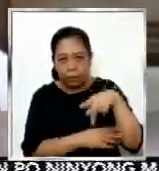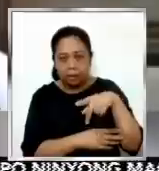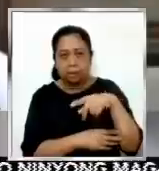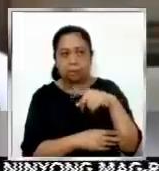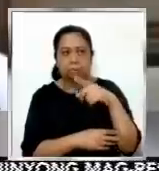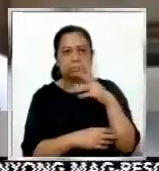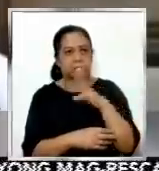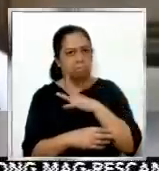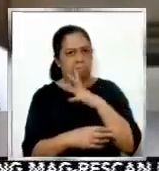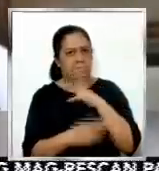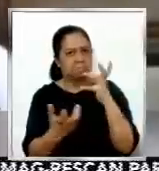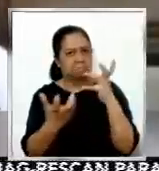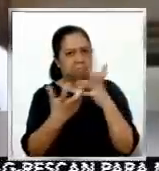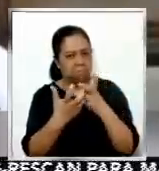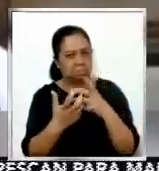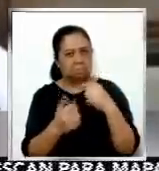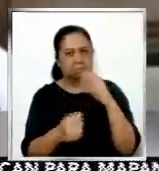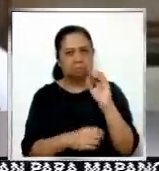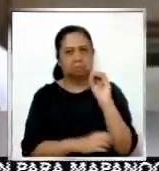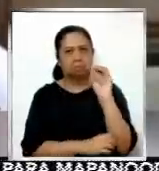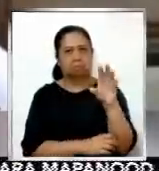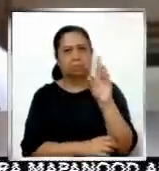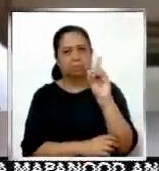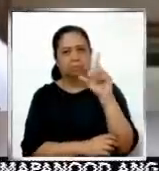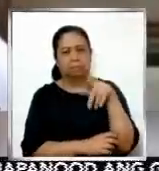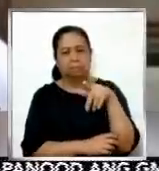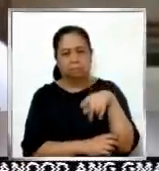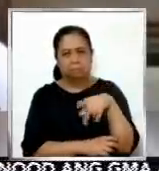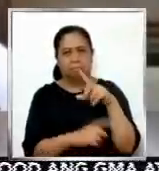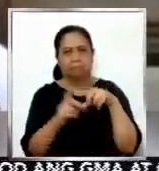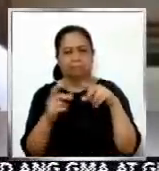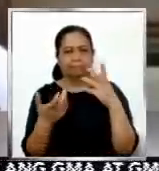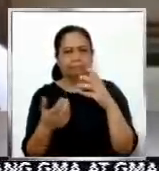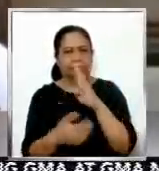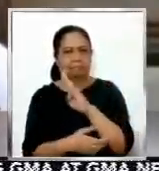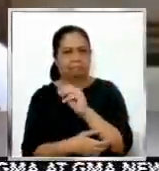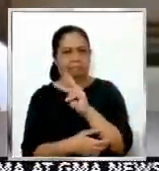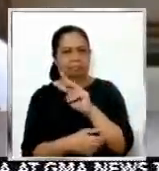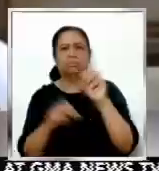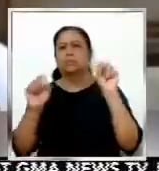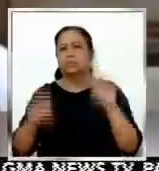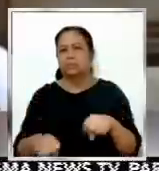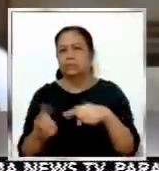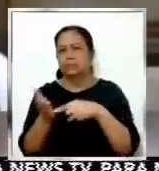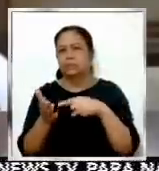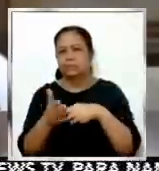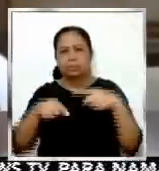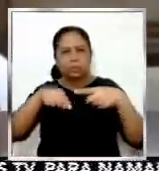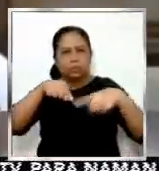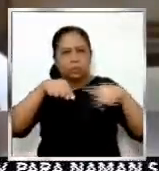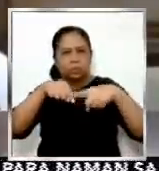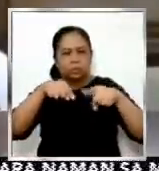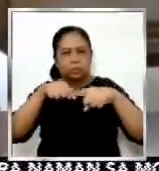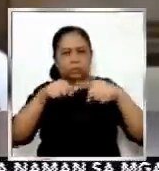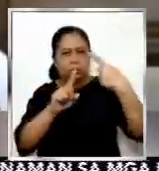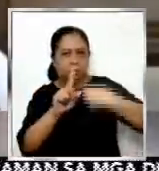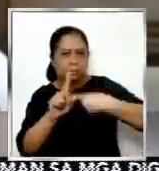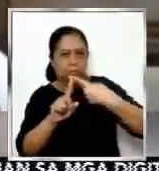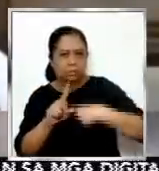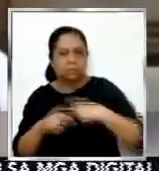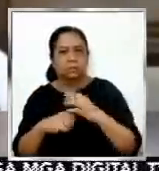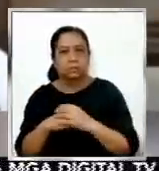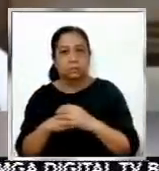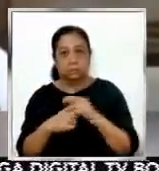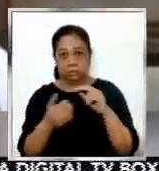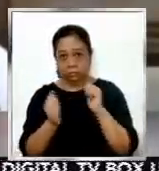Tamang-tama, nakapag-down siya sa BMW, kayang-kaya niyang bilhin o hulugan buwan-buwan. Masasabi